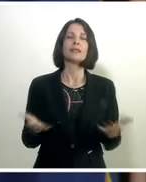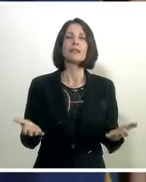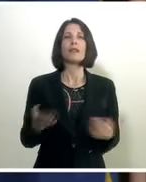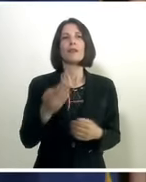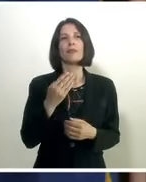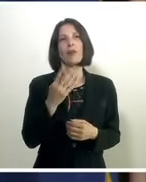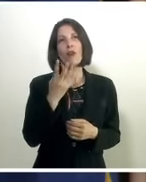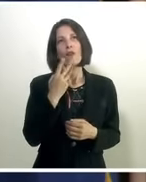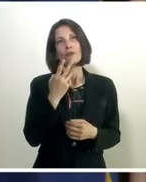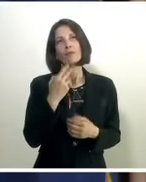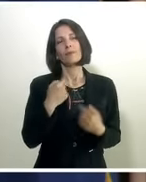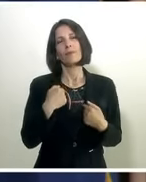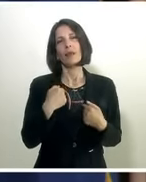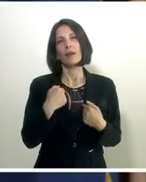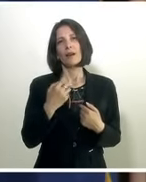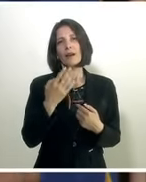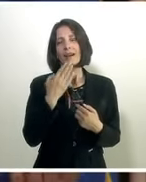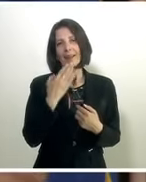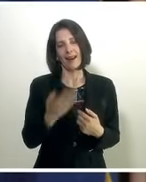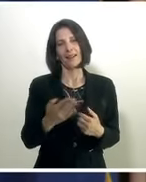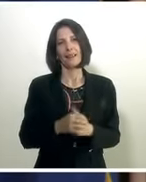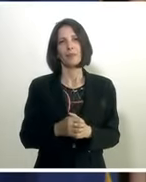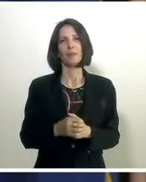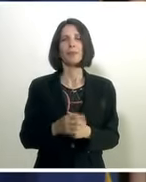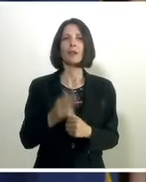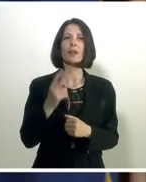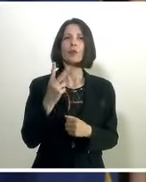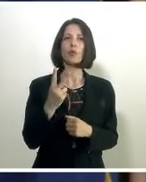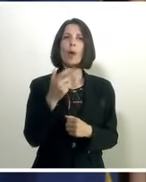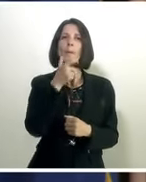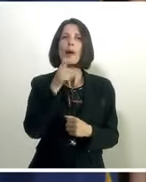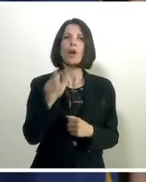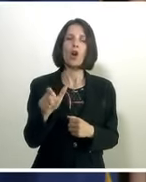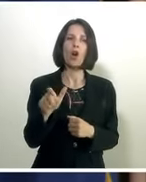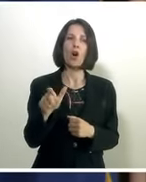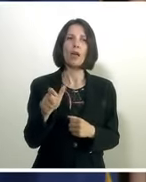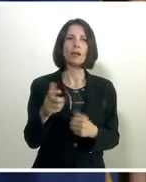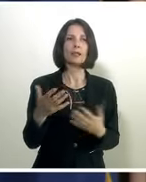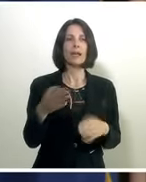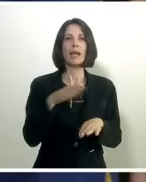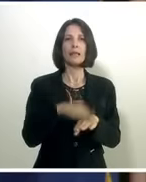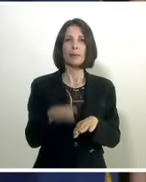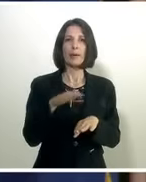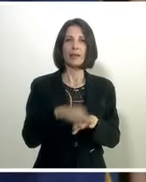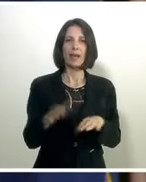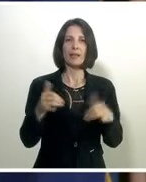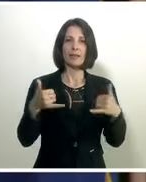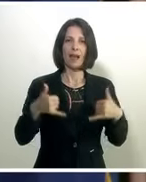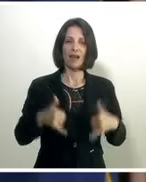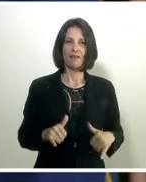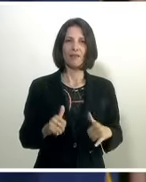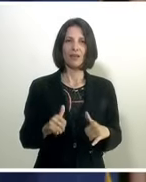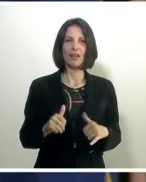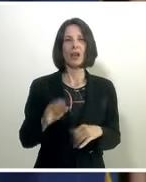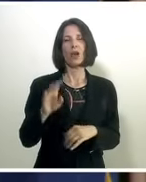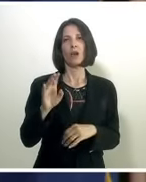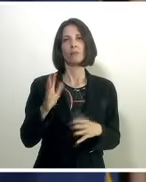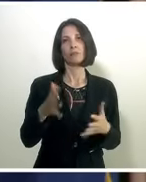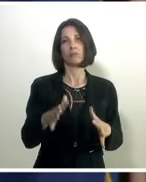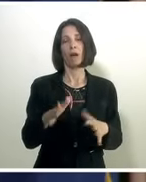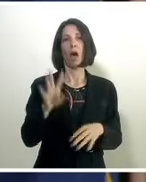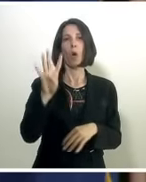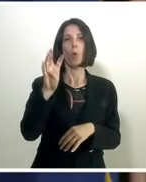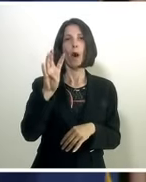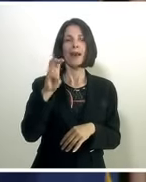due parole su papà su quello che è stata anche diciamo la nostra esperienza di figlia a quasi 40 anni dalla sua morte